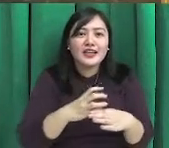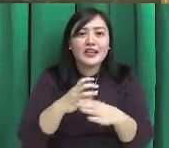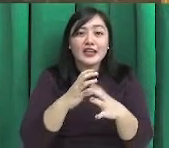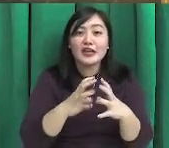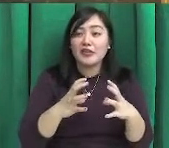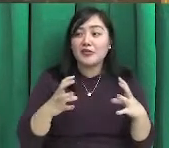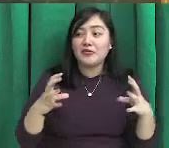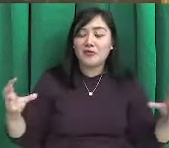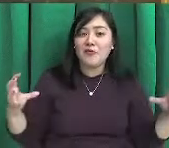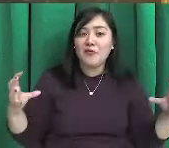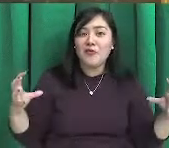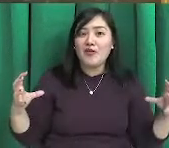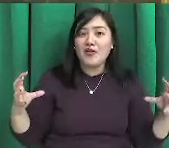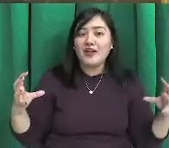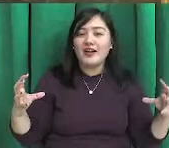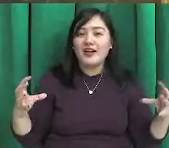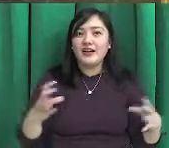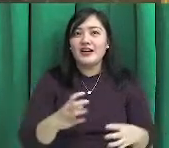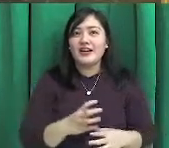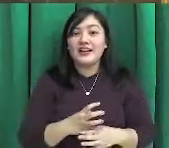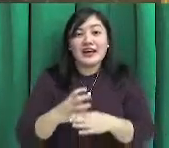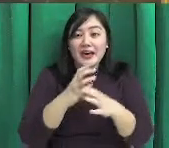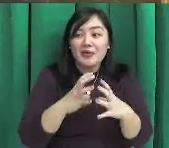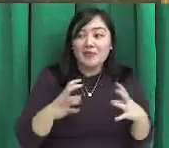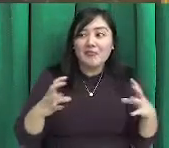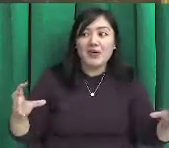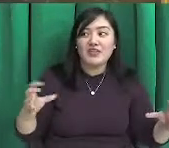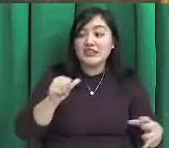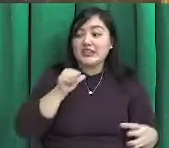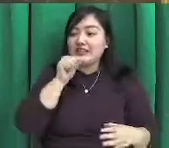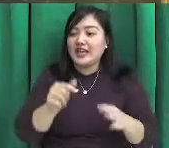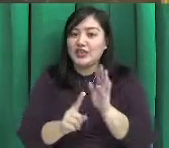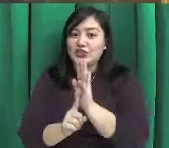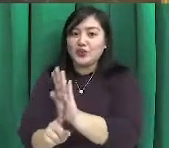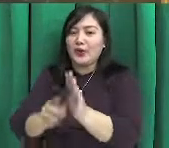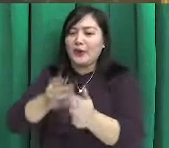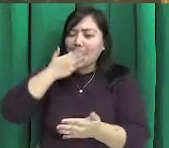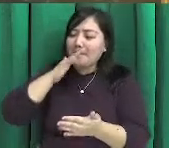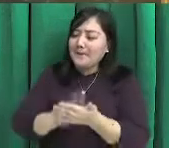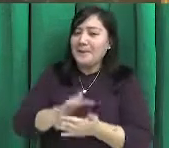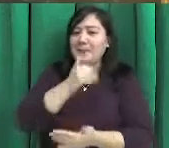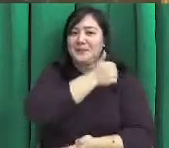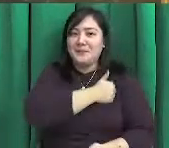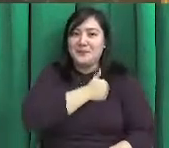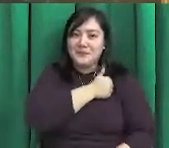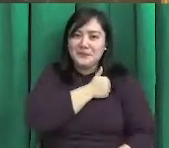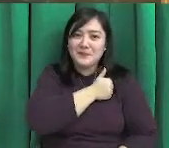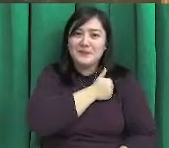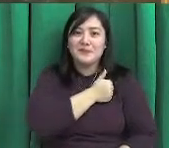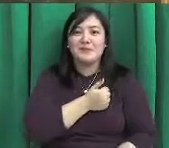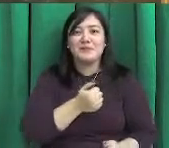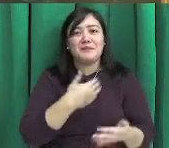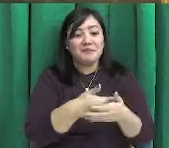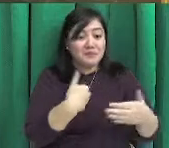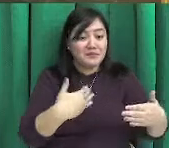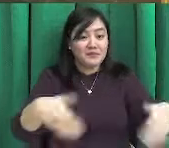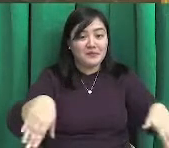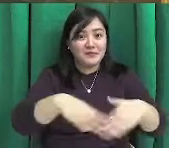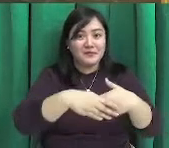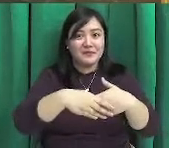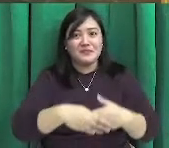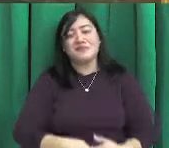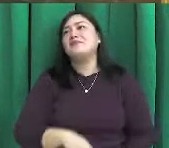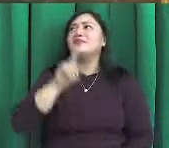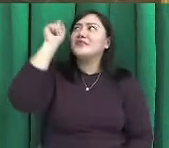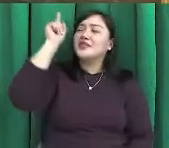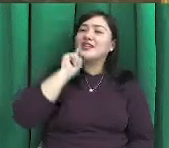Kayo yung tatlong babae, tinatanong ko kayo, kayong tatlo. All right. Bilang isang babae. Nida mo na. Nida. Pastor, alam naman po